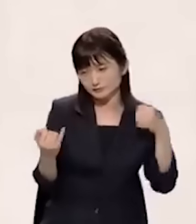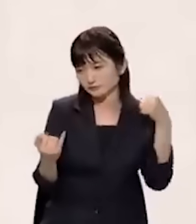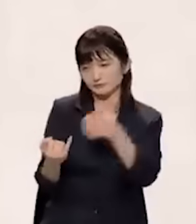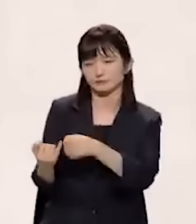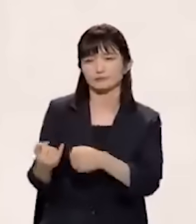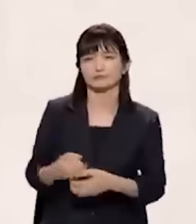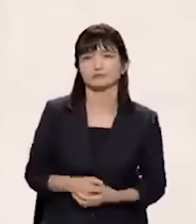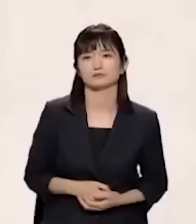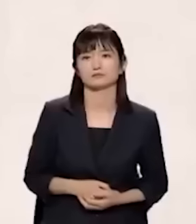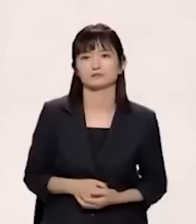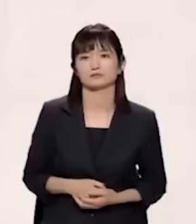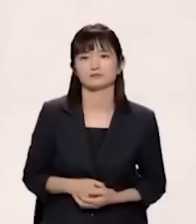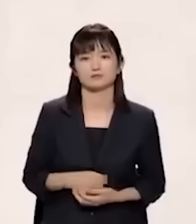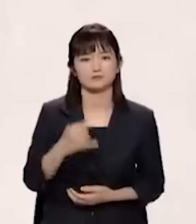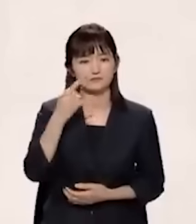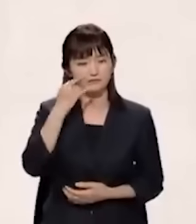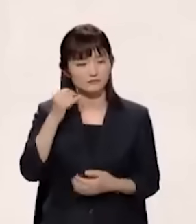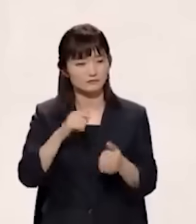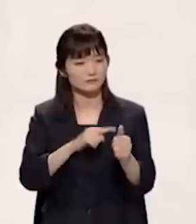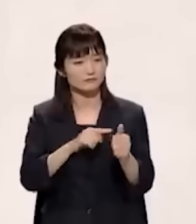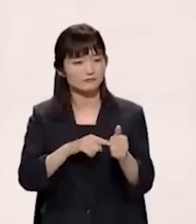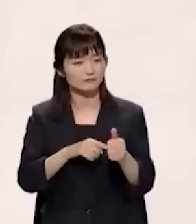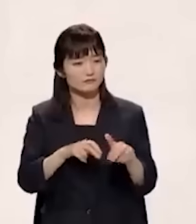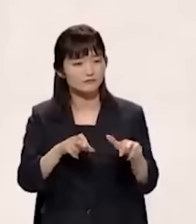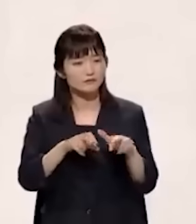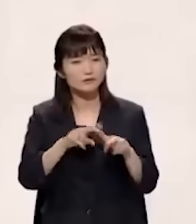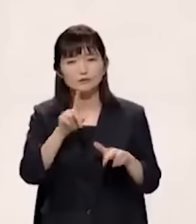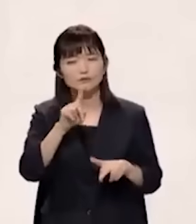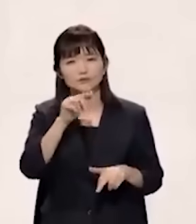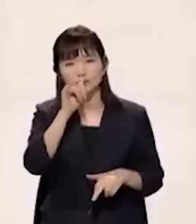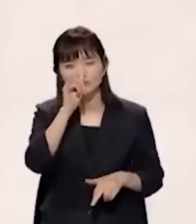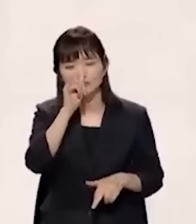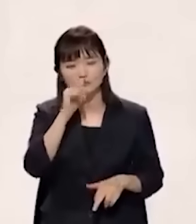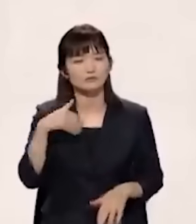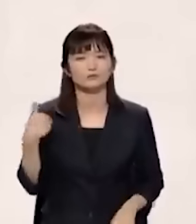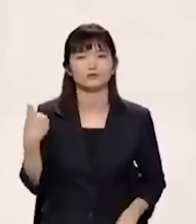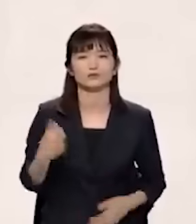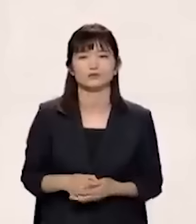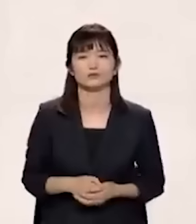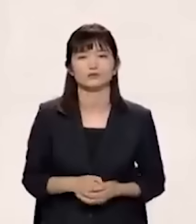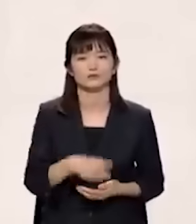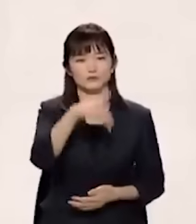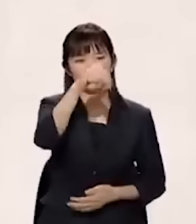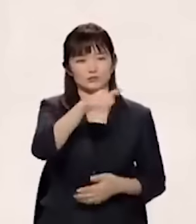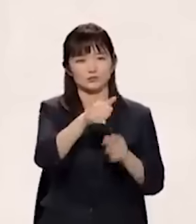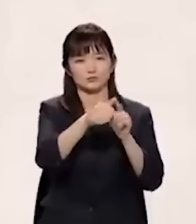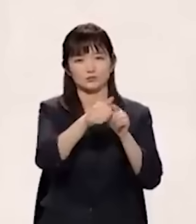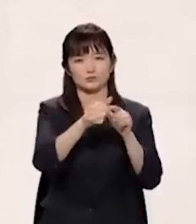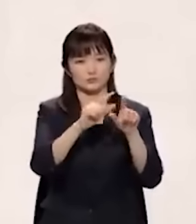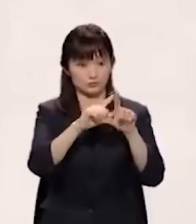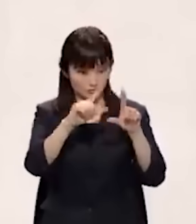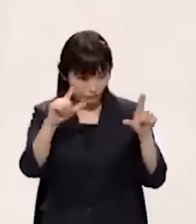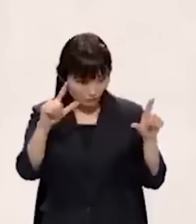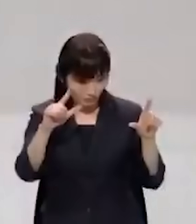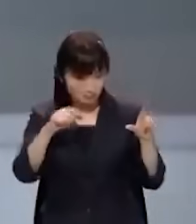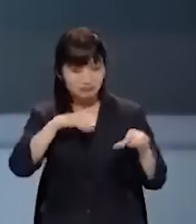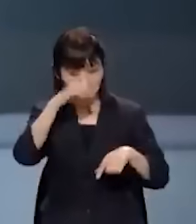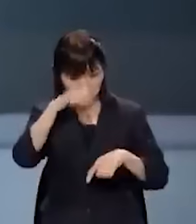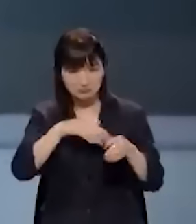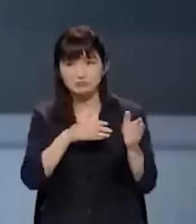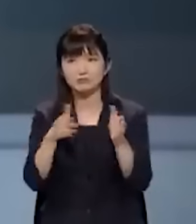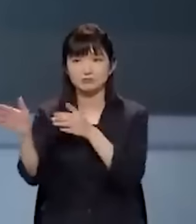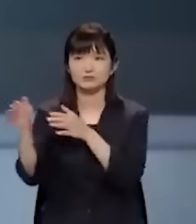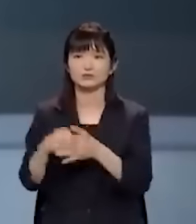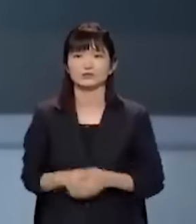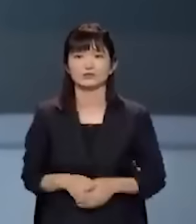또 장애를 좀 모르니까 또 유명한 조민씨 아들이니까 그냥 넘어가 좋고이를 크게 안 벌린 건데 이번에